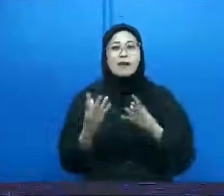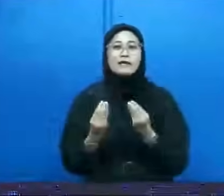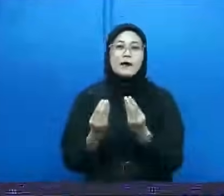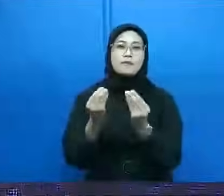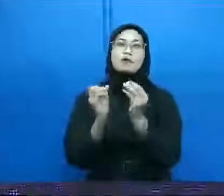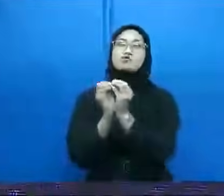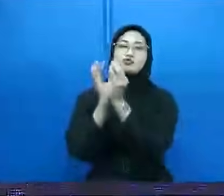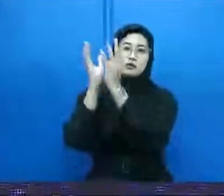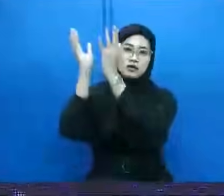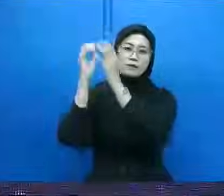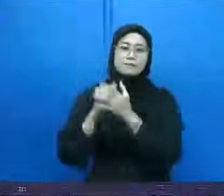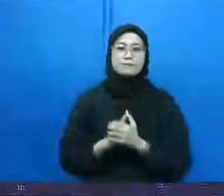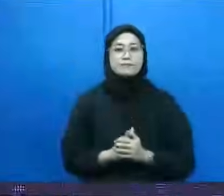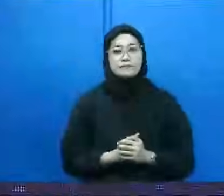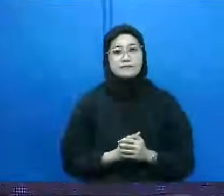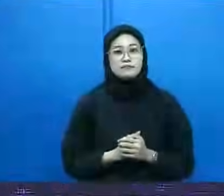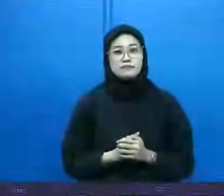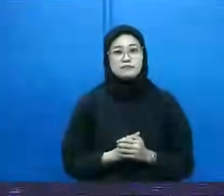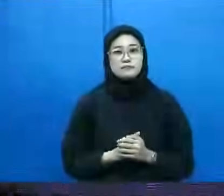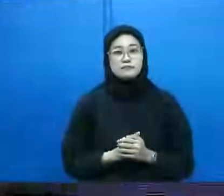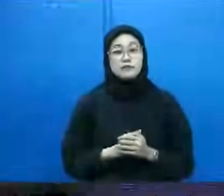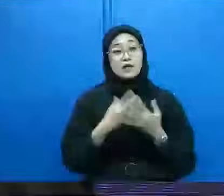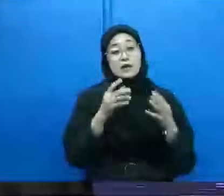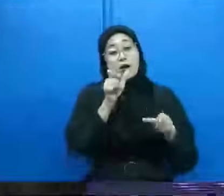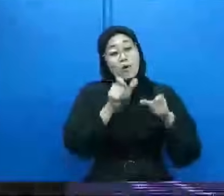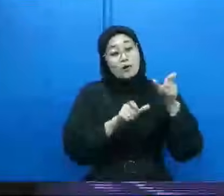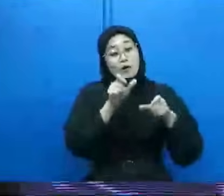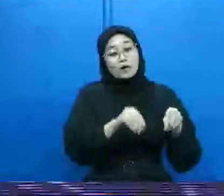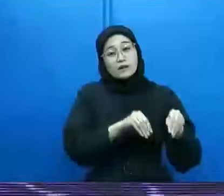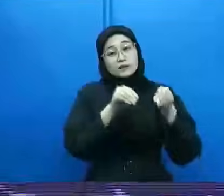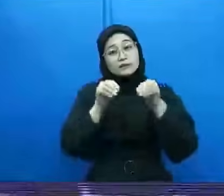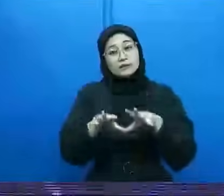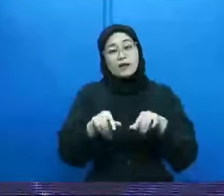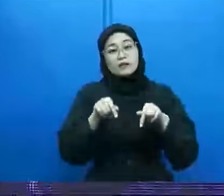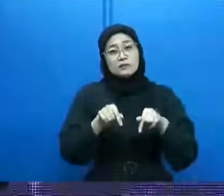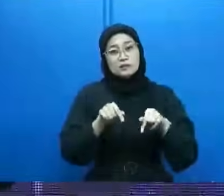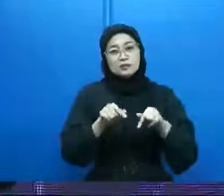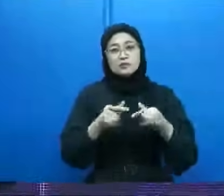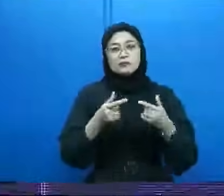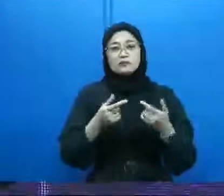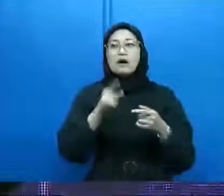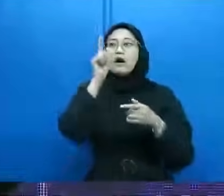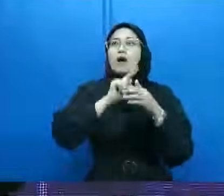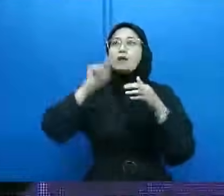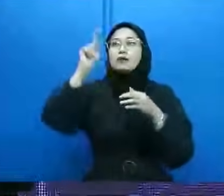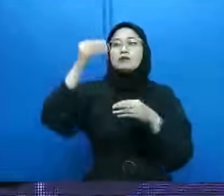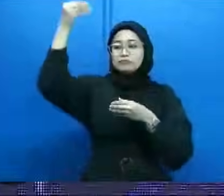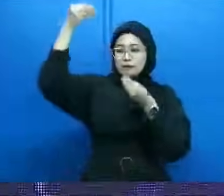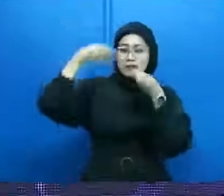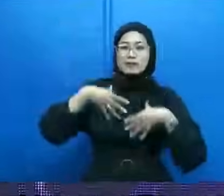di dunianya dijamin oleh Allah, pertama tenang dulu. Bukan dunia dulu. Setelah tenang, setelah nikmat, dunia